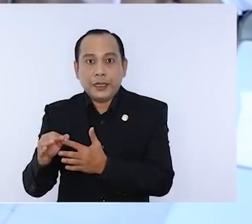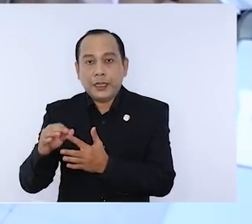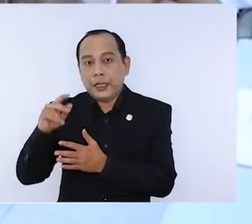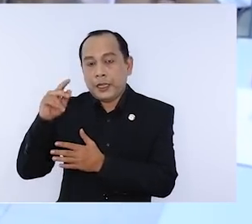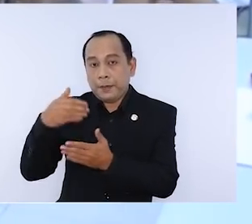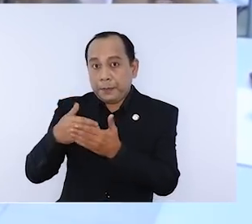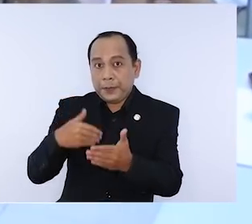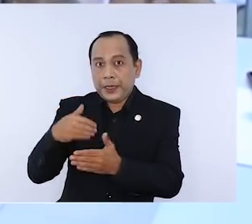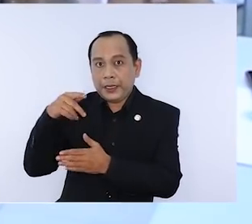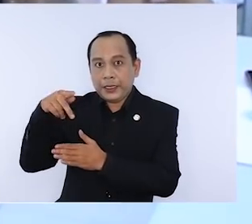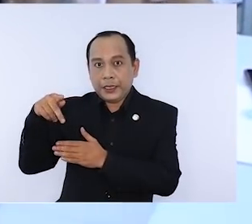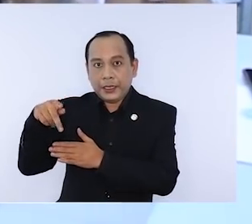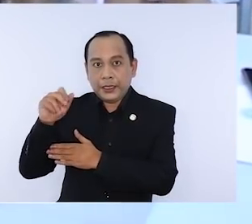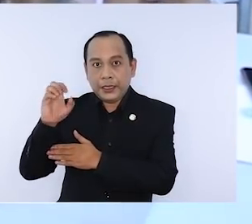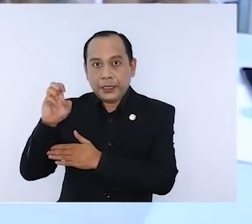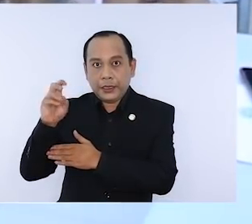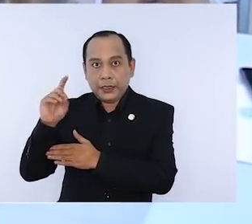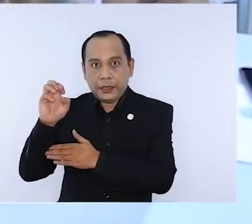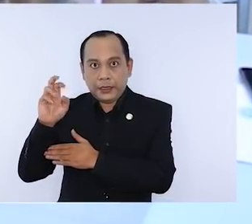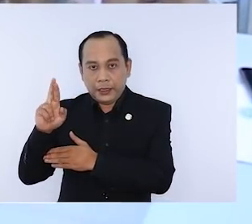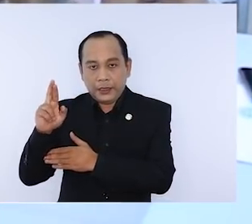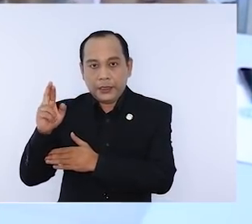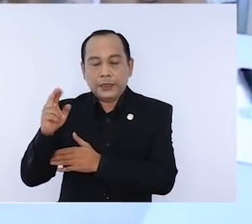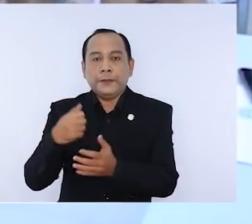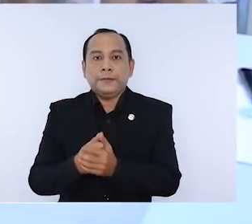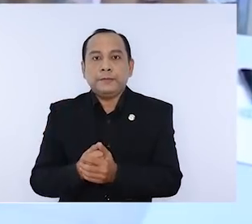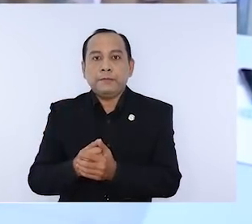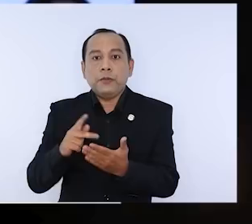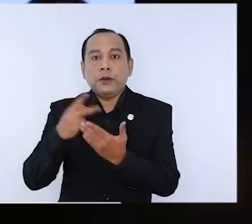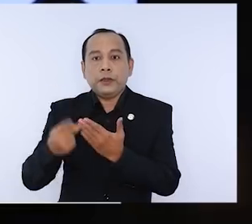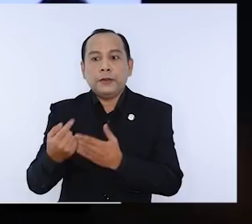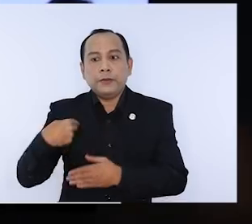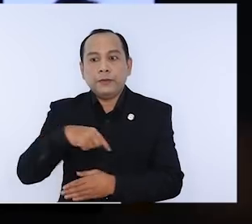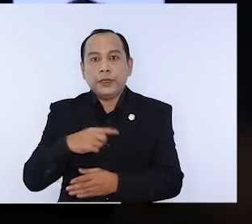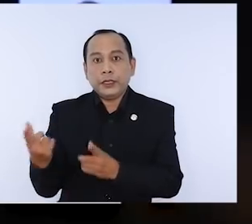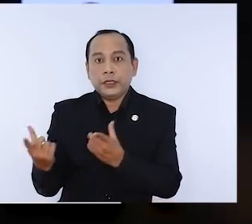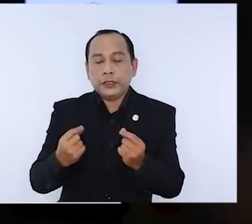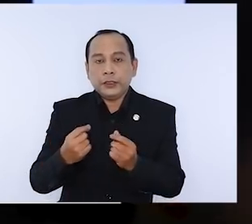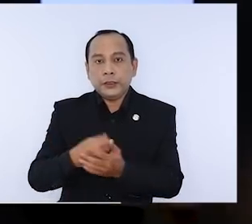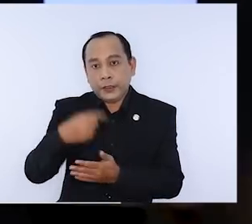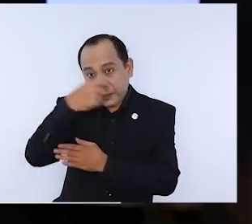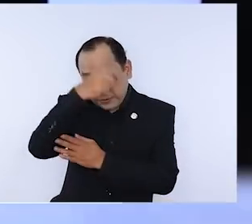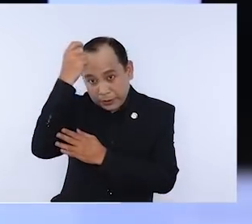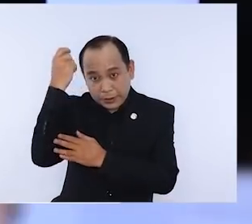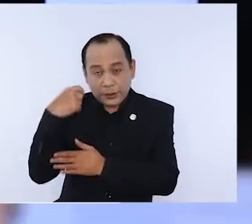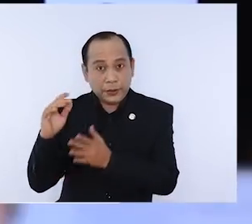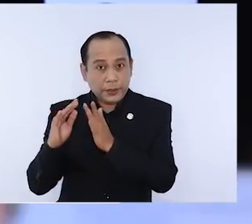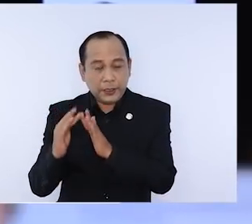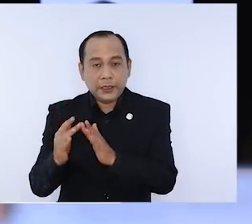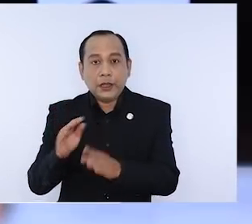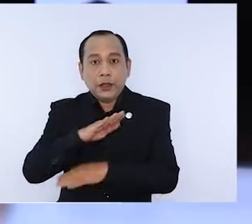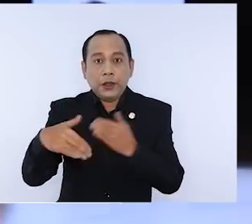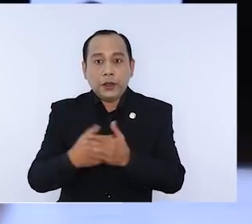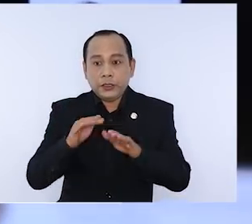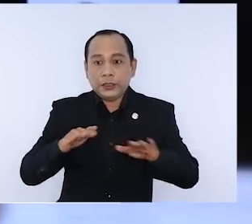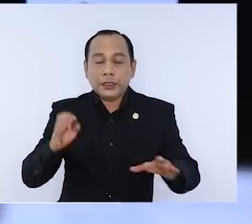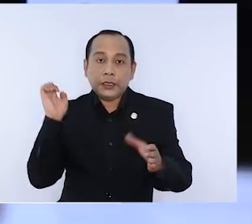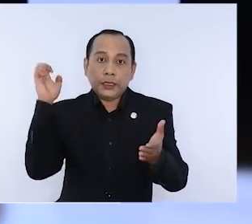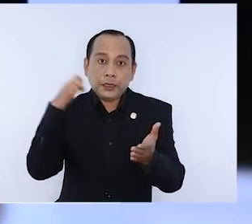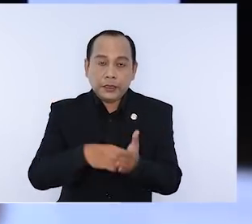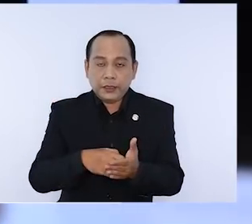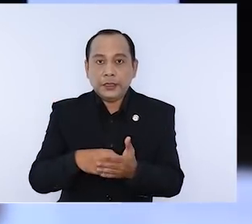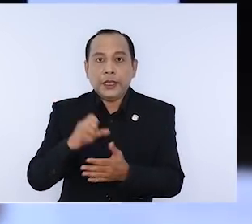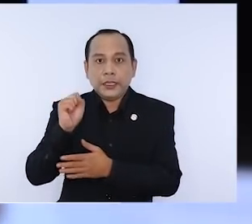Program. Katunayan po, ngayong araw ay nagsagawa po kami ng online graduation. Ang mga kabataan po na nag-enroll sa SPKP ay